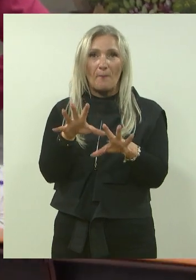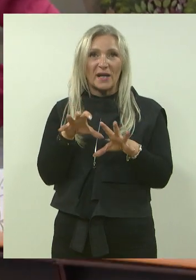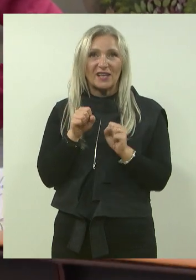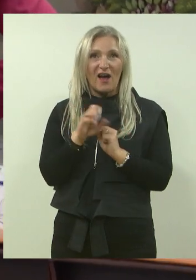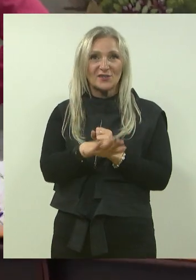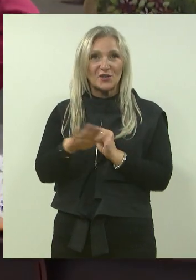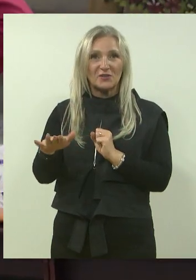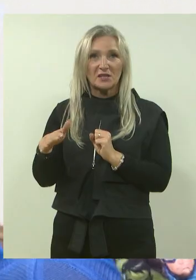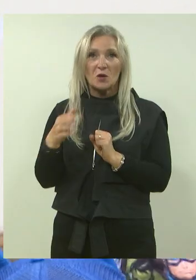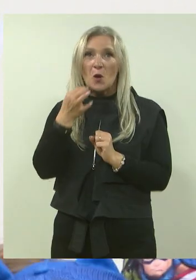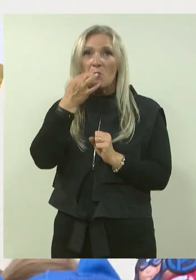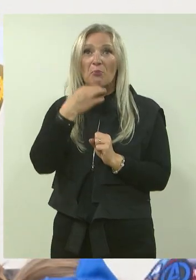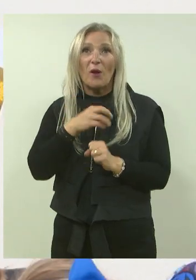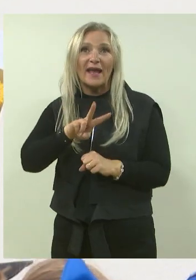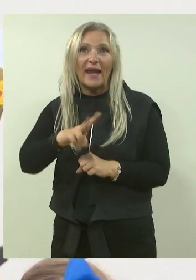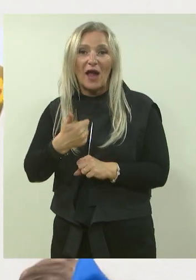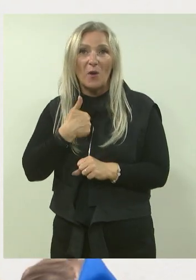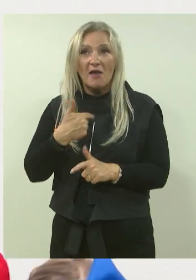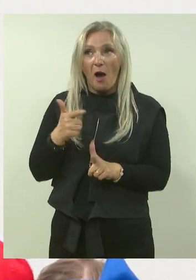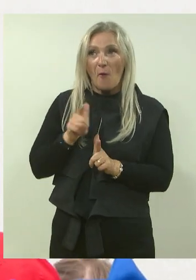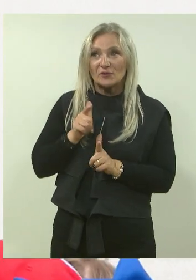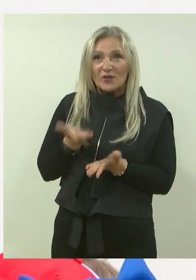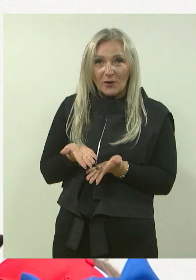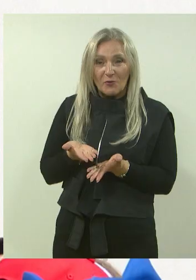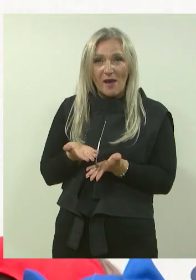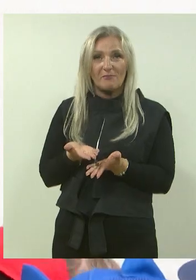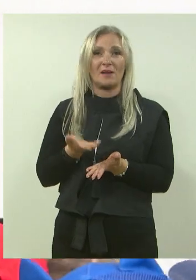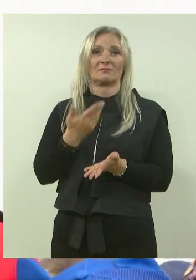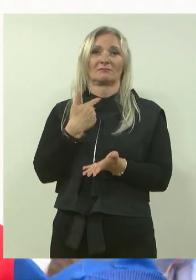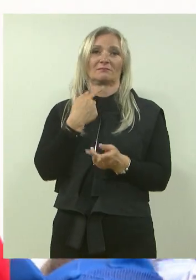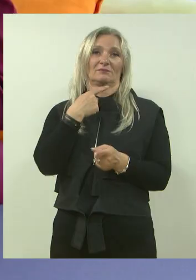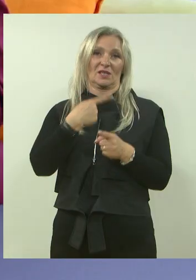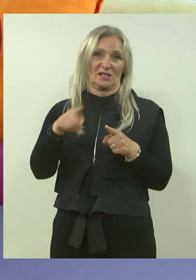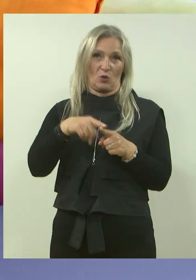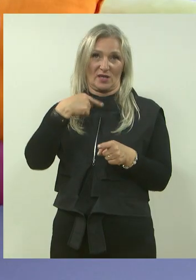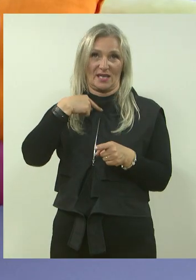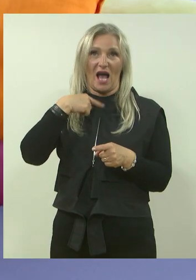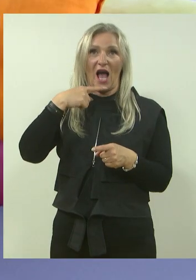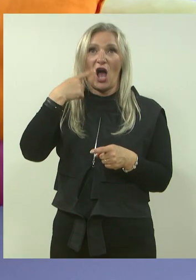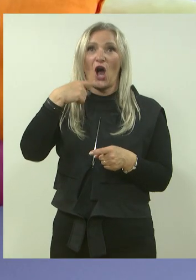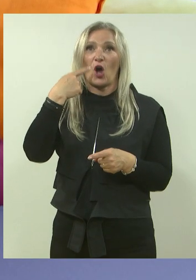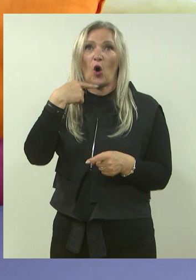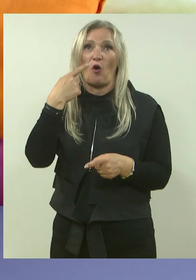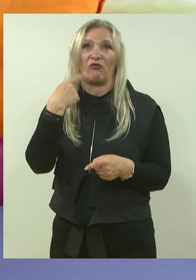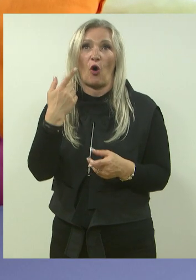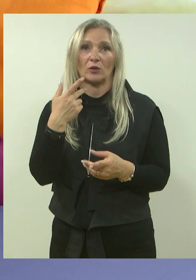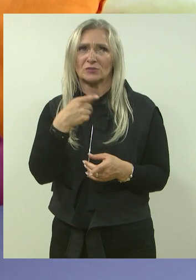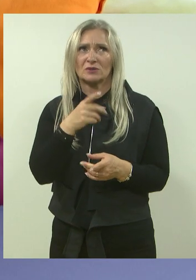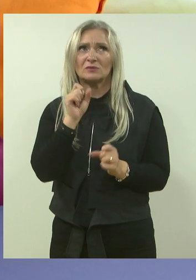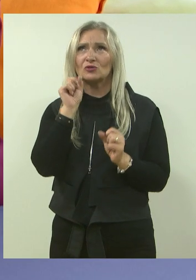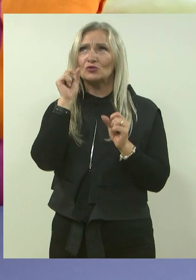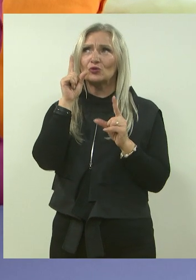i očekivala čak. Mislim da jednostavno samim time što ja progovorim, njima je to drugačije,